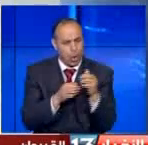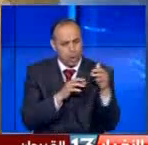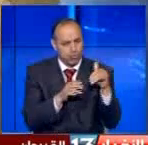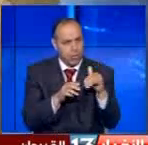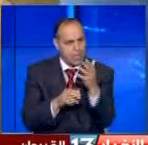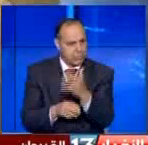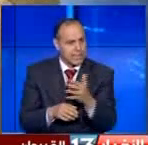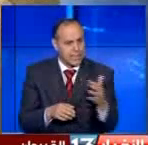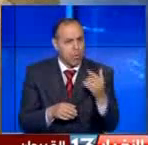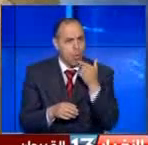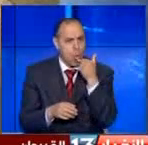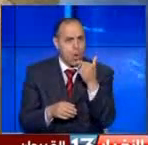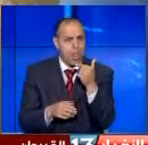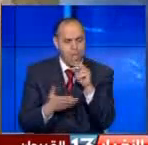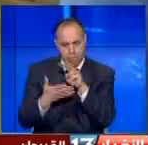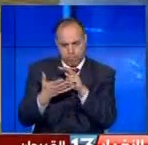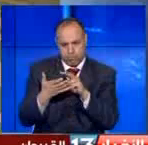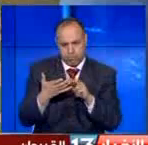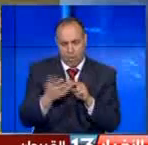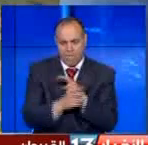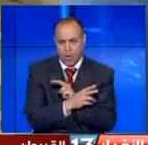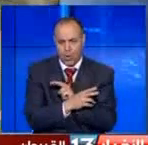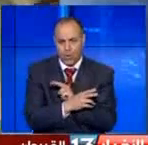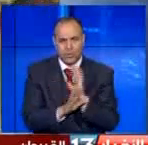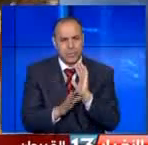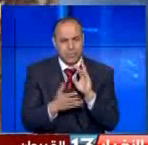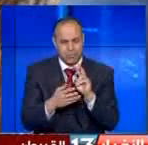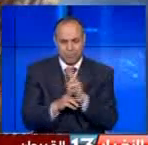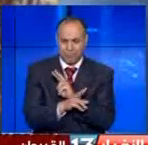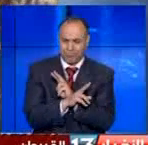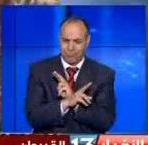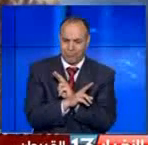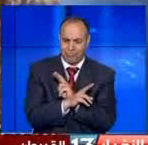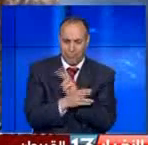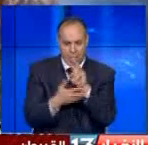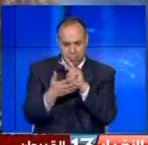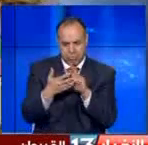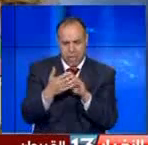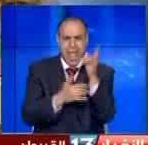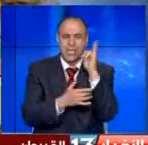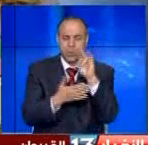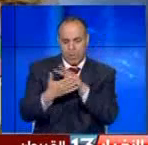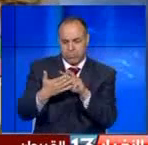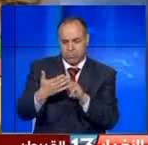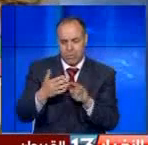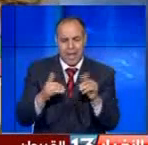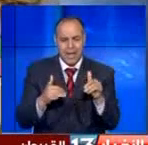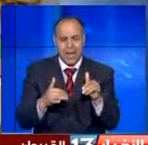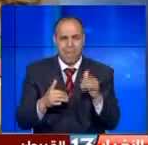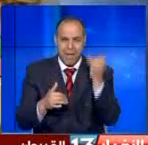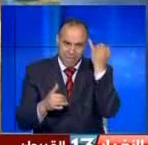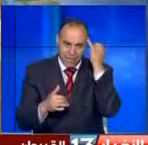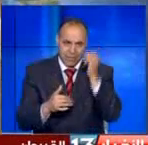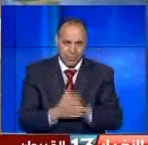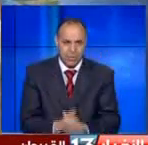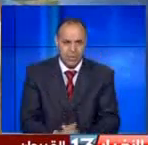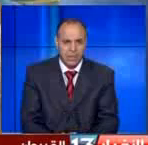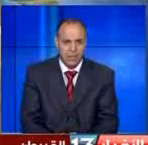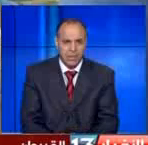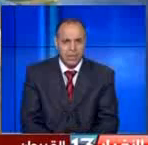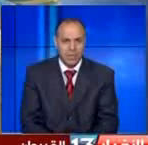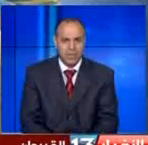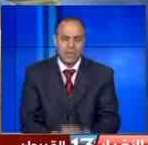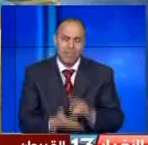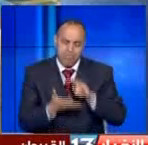كبيرة، فالأطفال يأتون خلال العطلة للاستمتاع بقراءة القصص والألعاب الفكرية. نحب